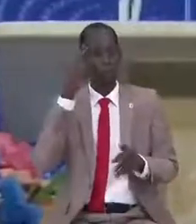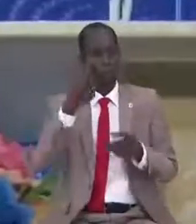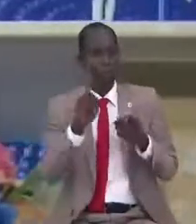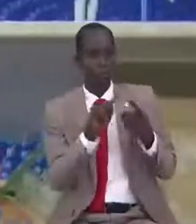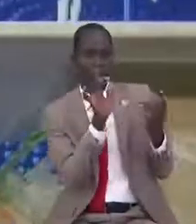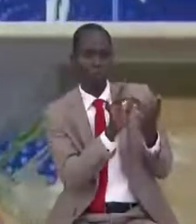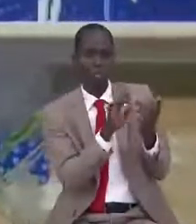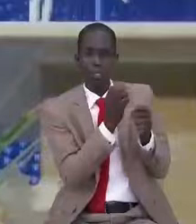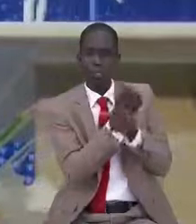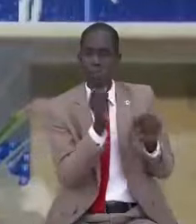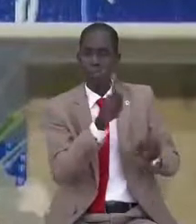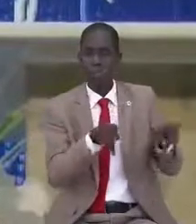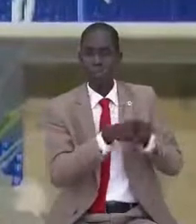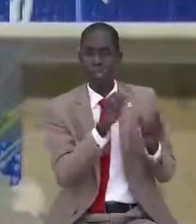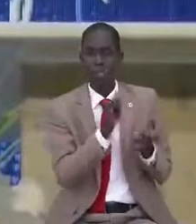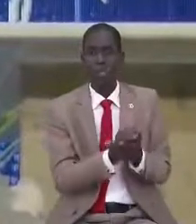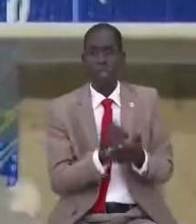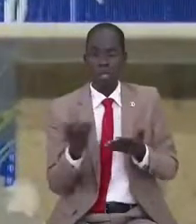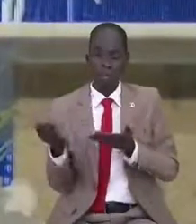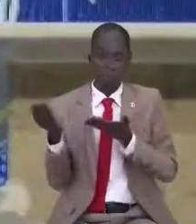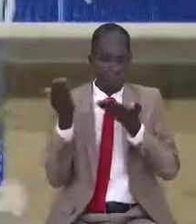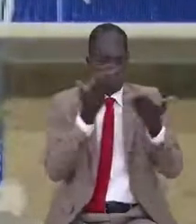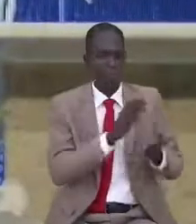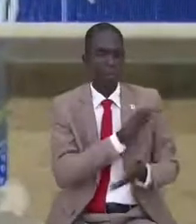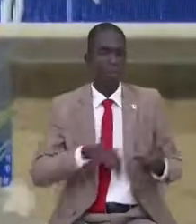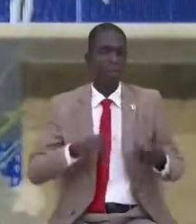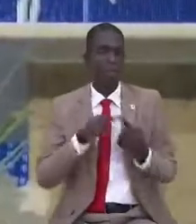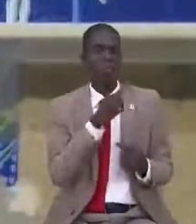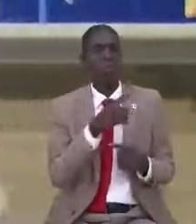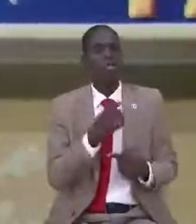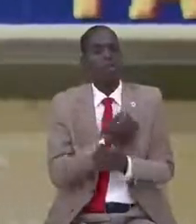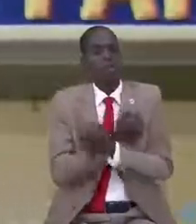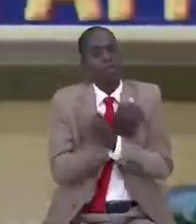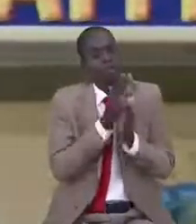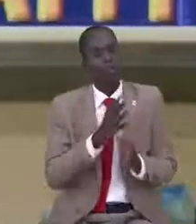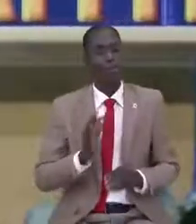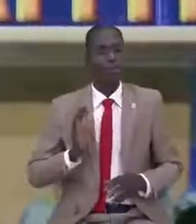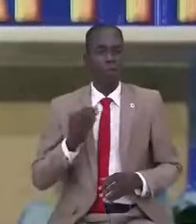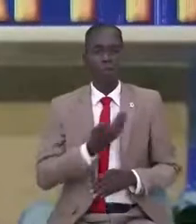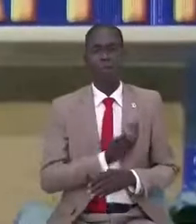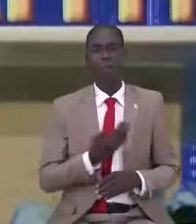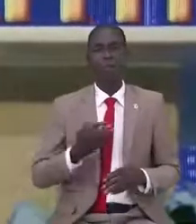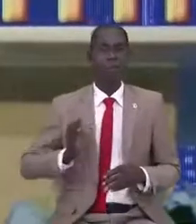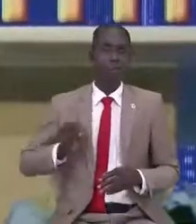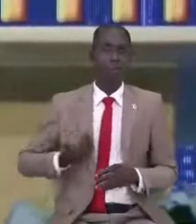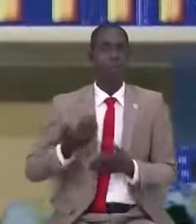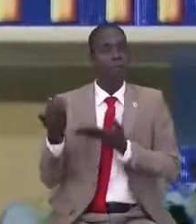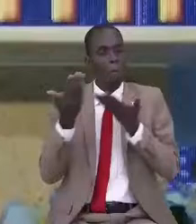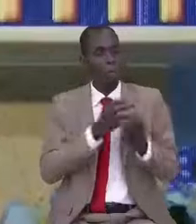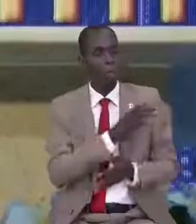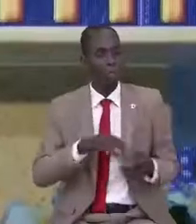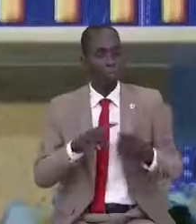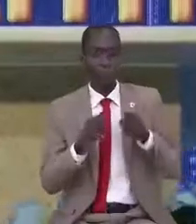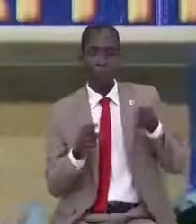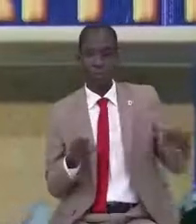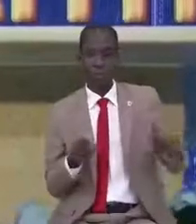Alors, pour l'atteindre, alors il faut le message de Christ, l'amant de notre âme. Amenez-leur Christ,